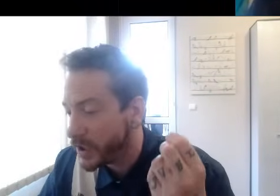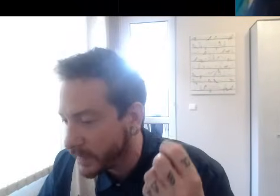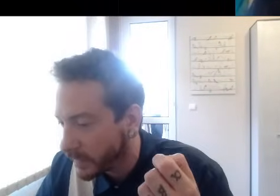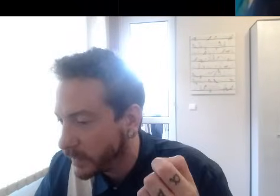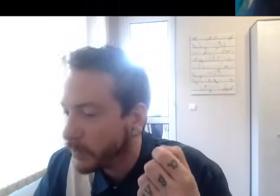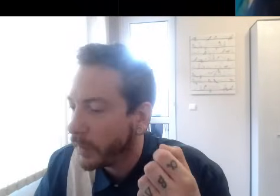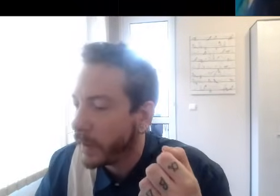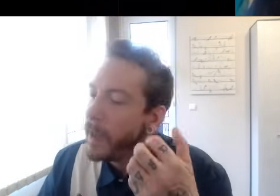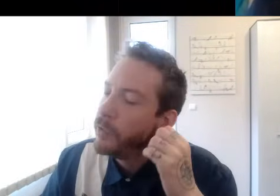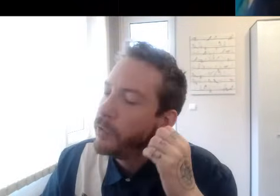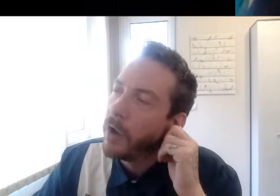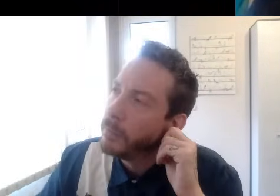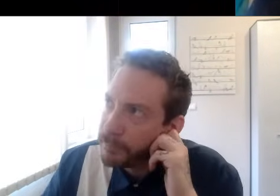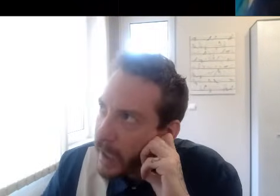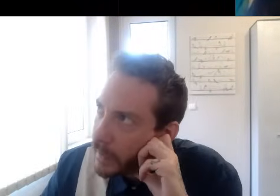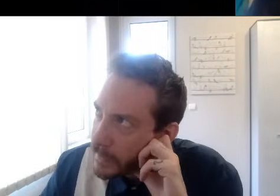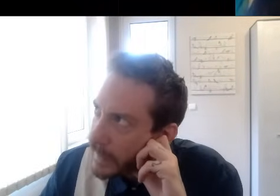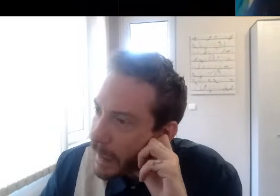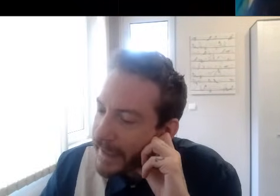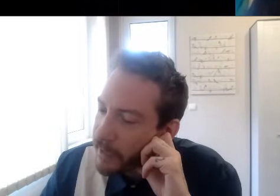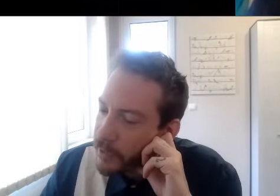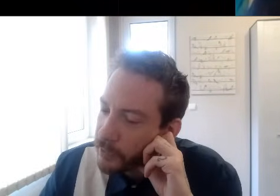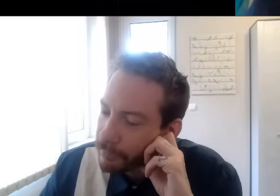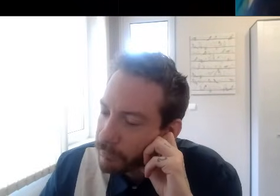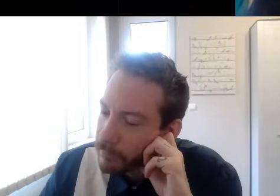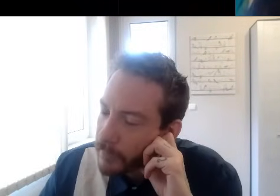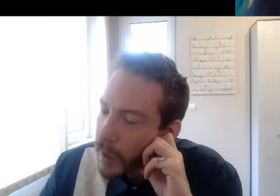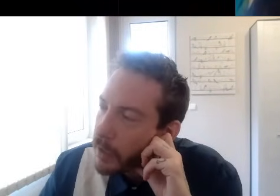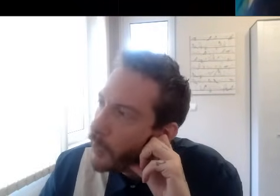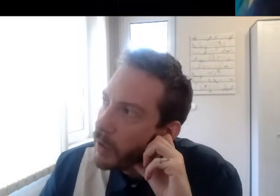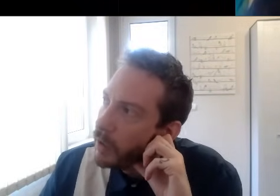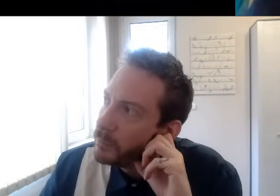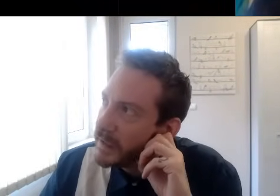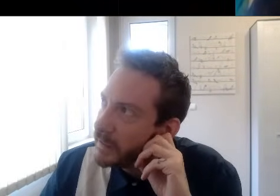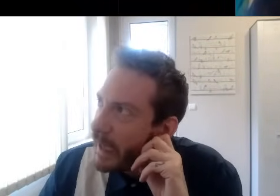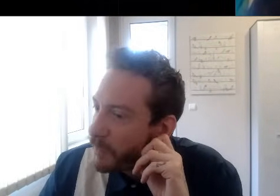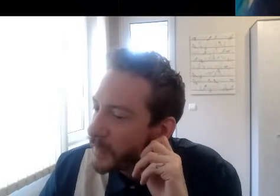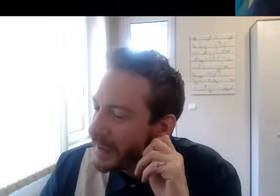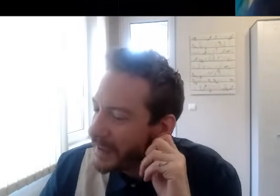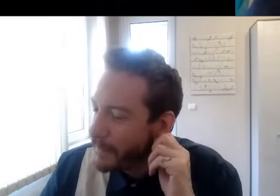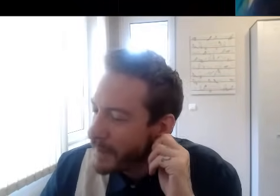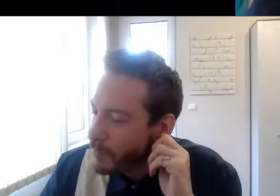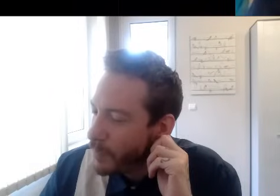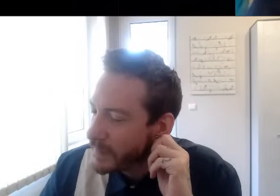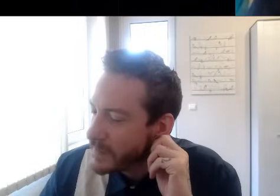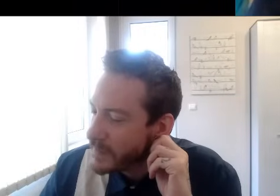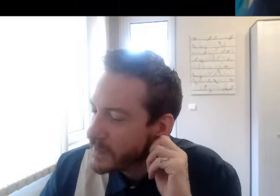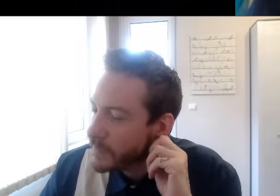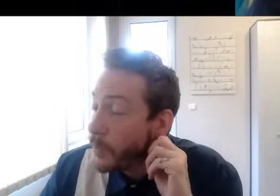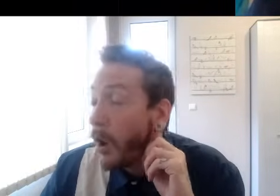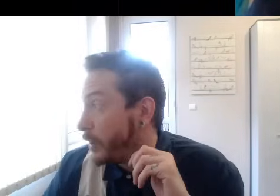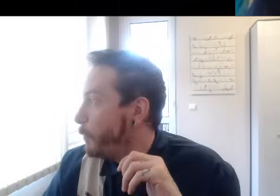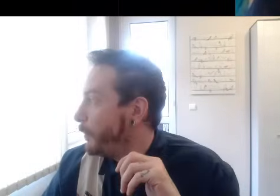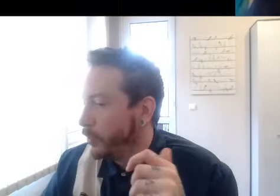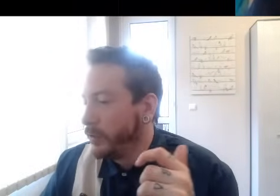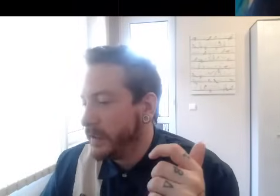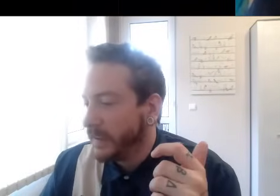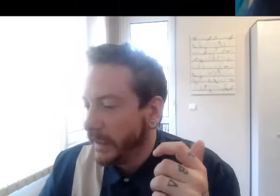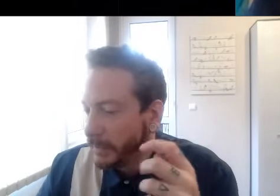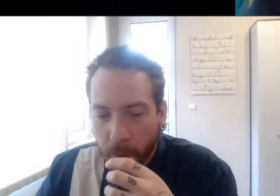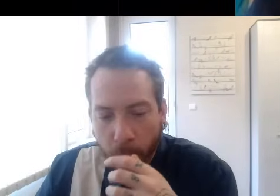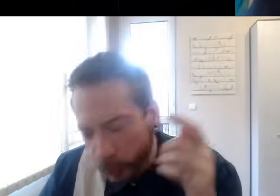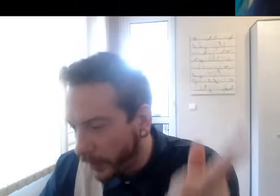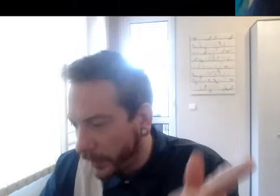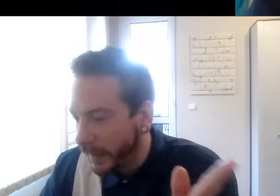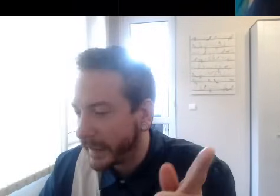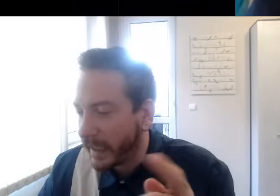gauchiste. Voilà. Non, mais il a pas les codes. Non, mais la France est quand même vachement raciste. Non, mais quand même, on a colonisé. Voilà. On